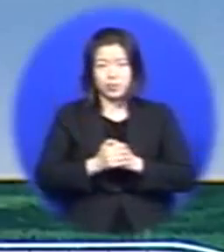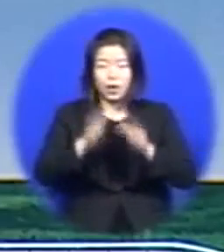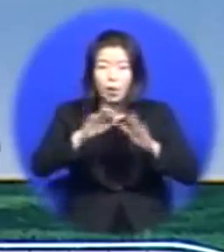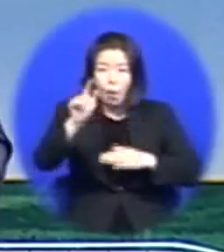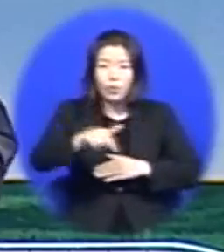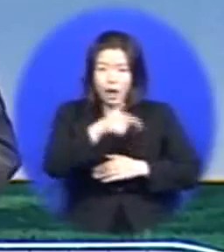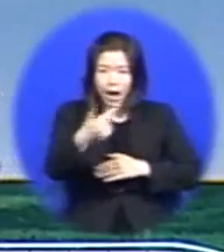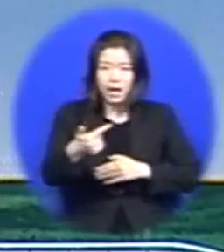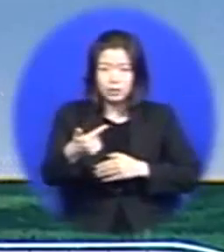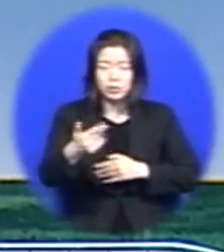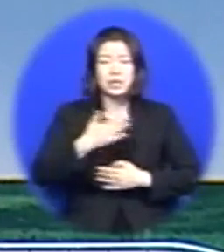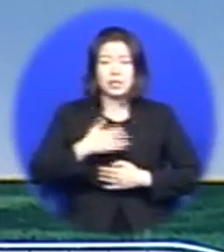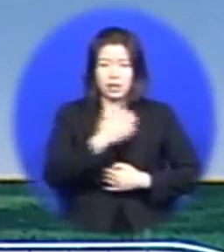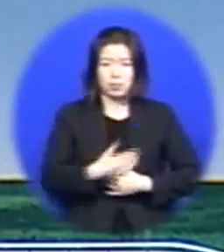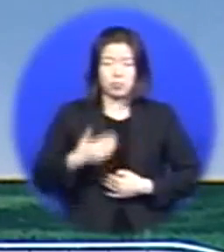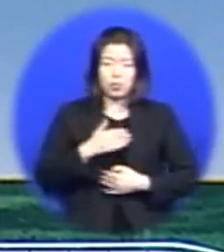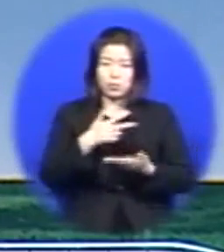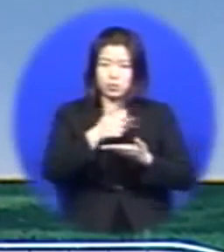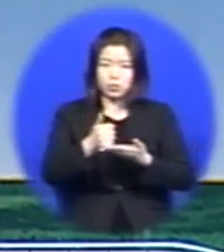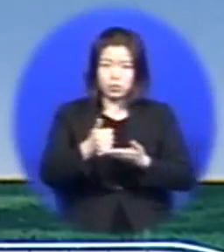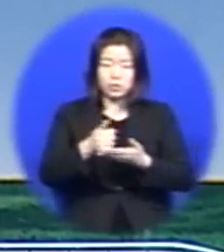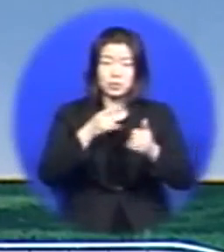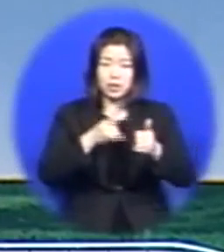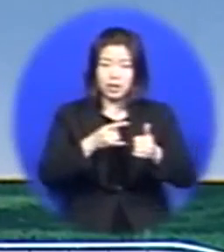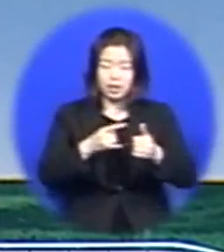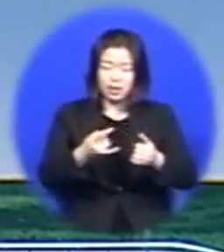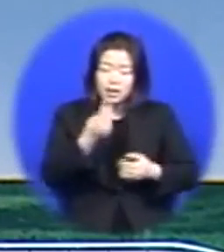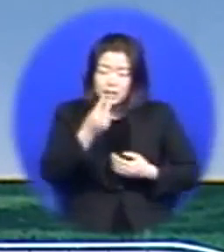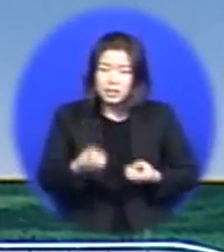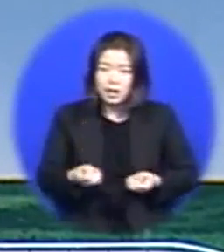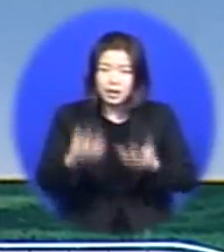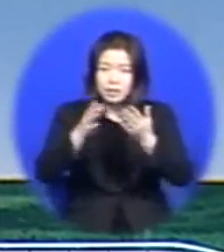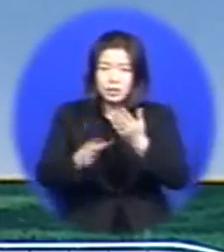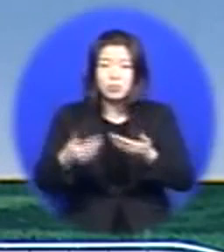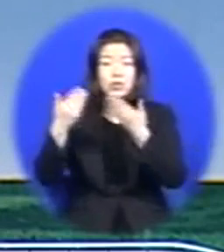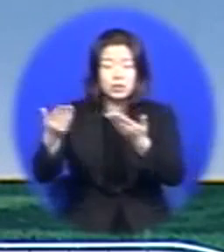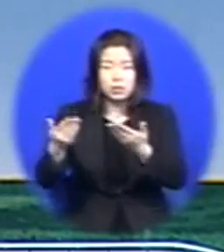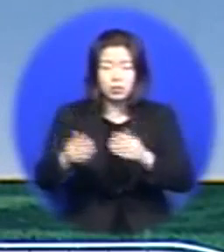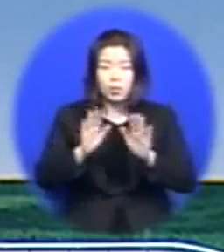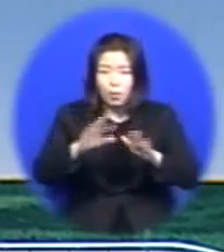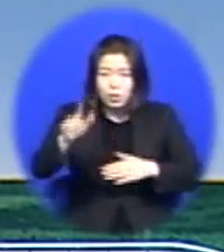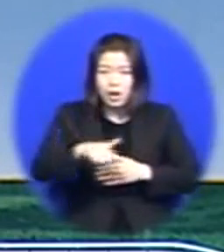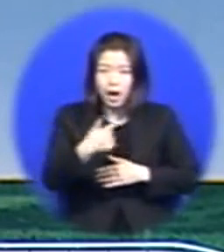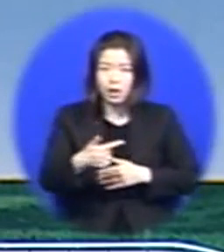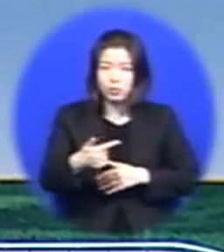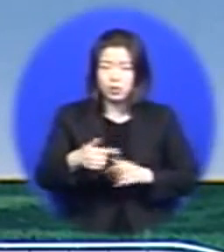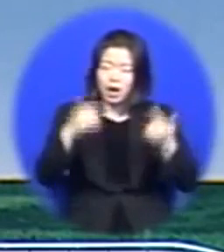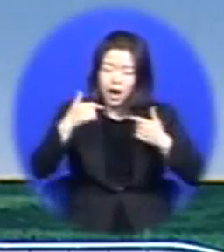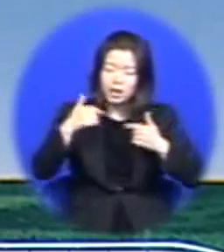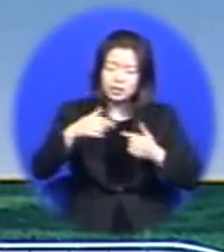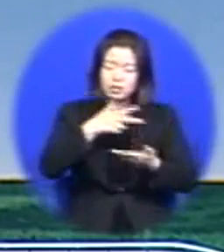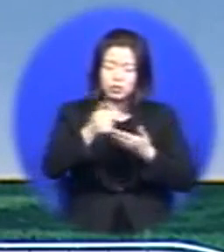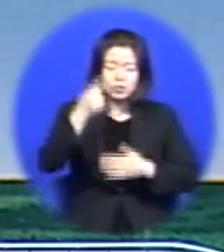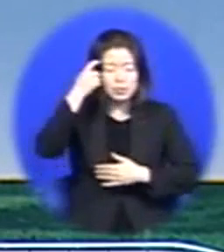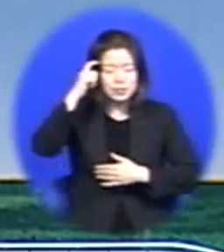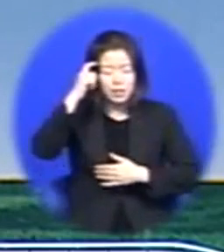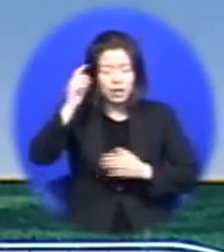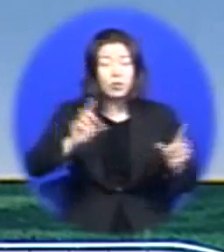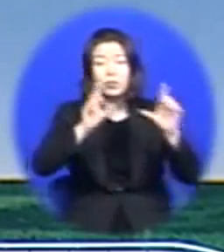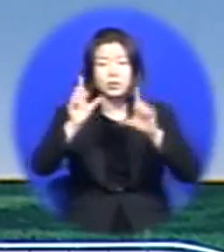오늘 하루 내 몸을 주님께 산제물로 드리고, 오늘 하루 내가 항상 주님을 의식하고 한번 살아보는 일.